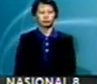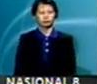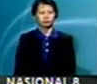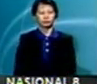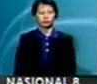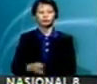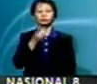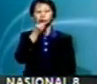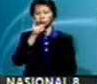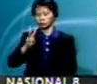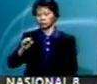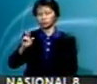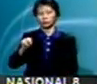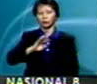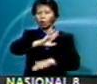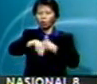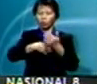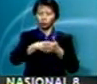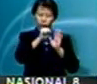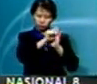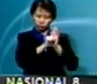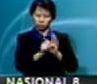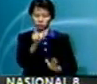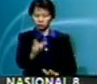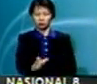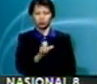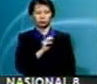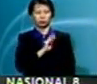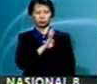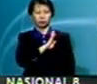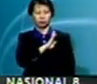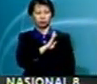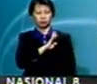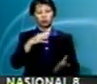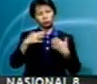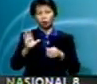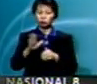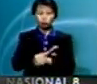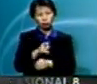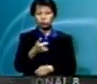Wan Azizah, sedangkan segala ciri-ciri sebagai seorang Menteri Besar dah cukup.